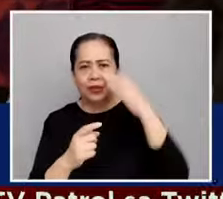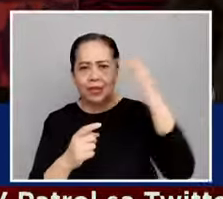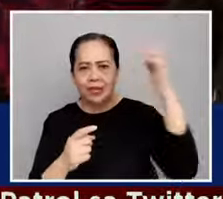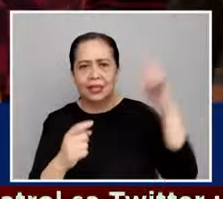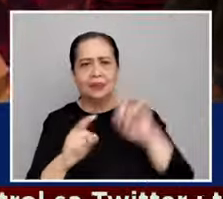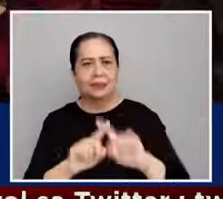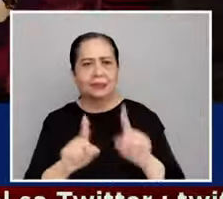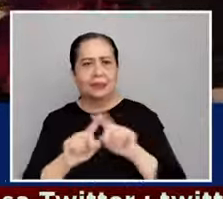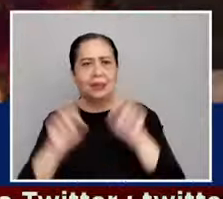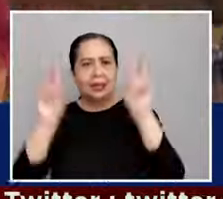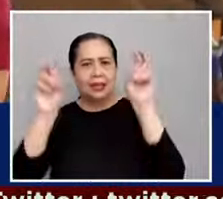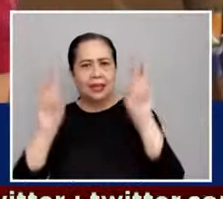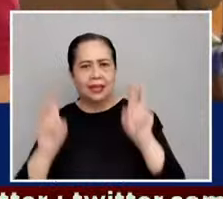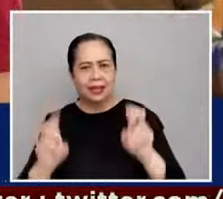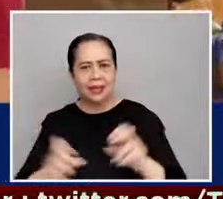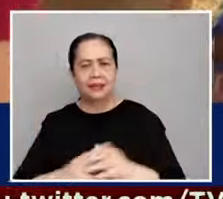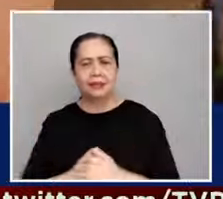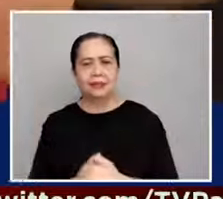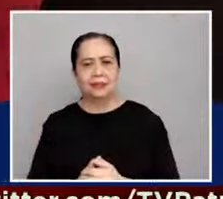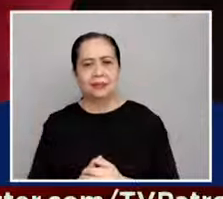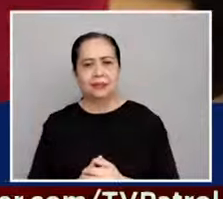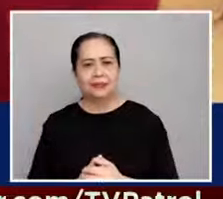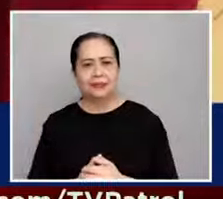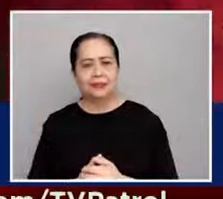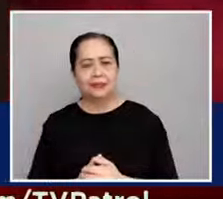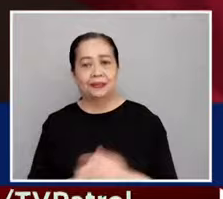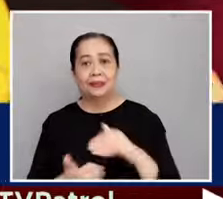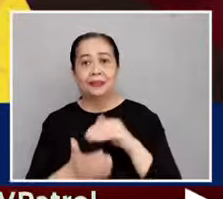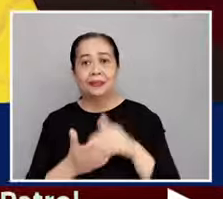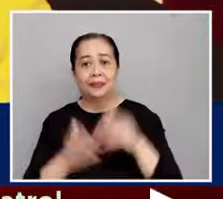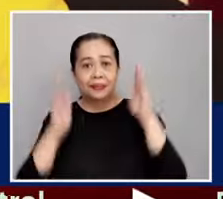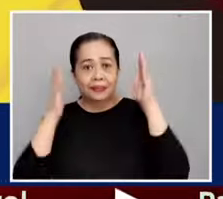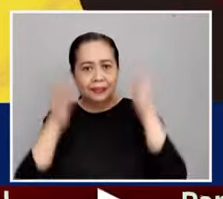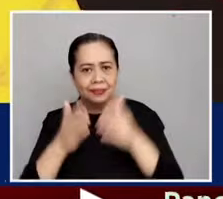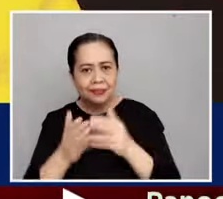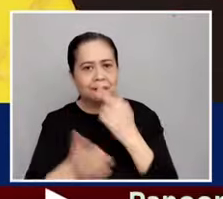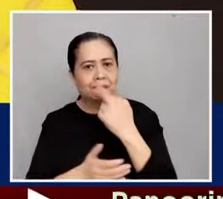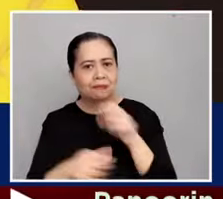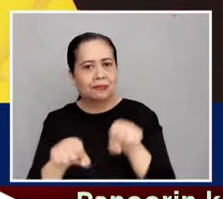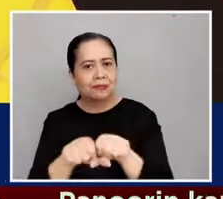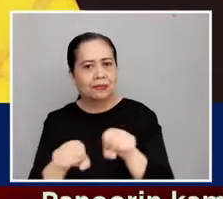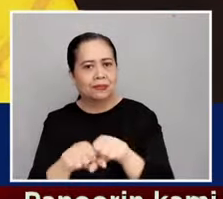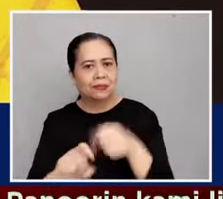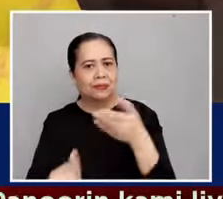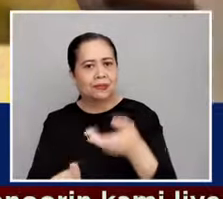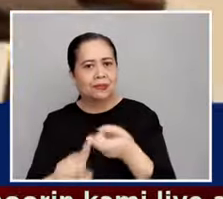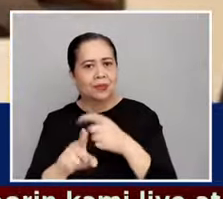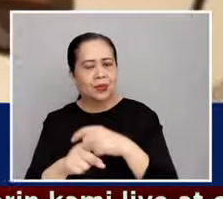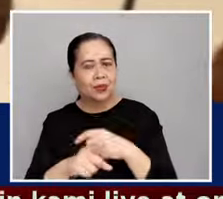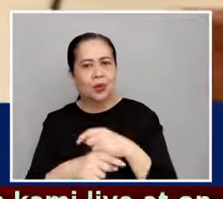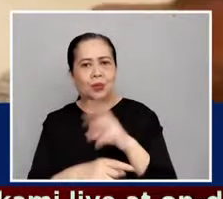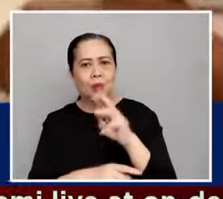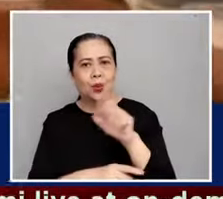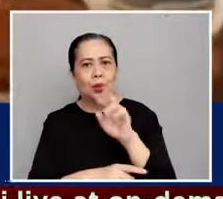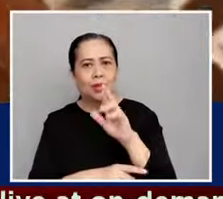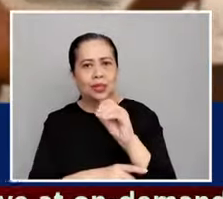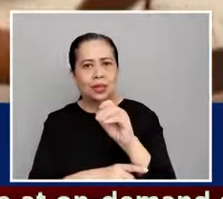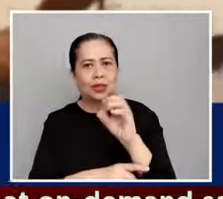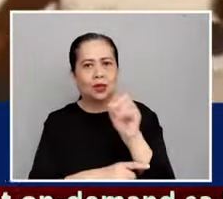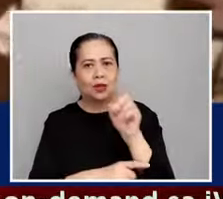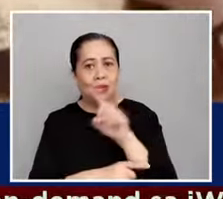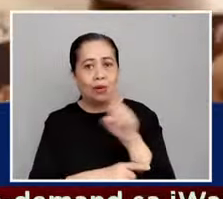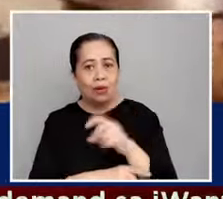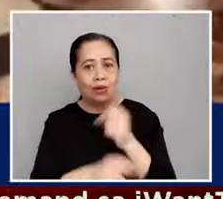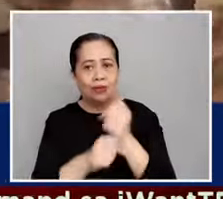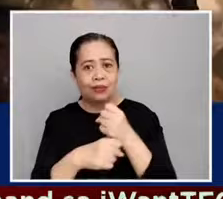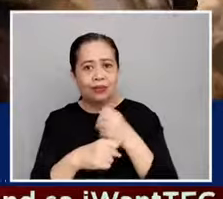pang tema ang art installations. Sentro ng atensyon ang red shoes na ito mula sa Wizard of Oz at ang mga hulmang ito na